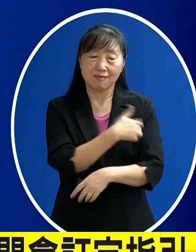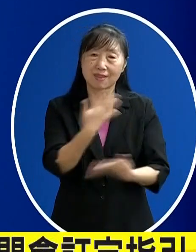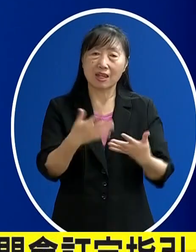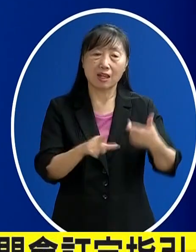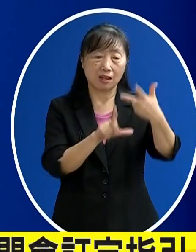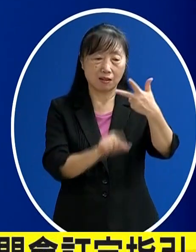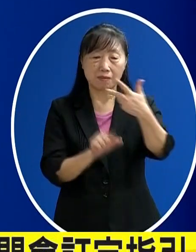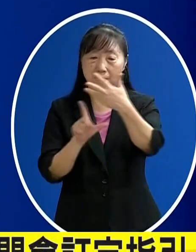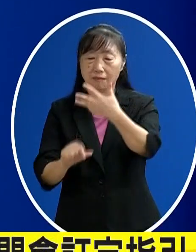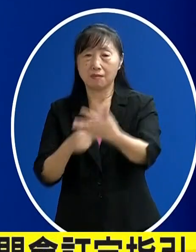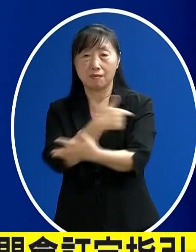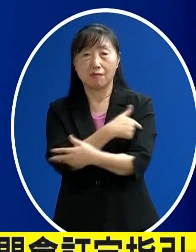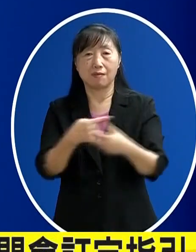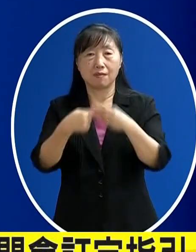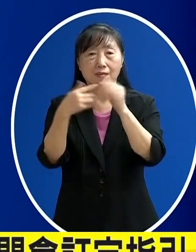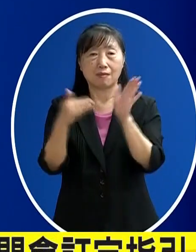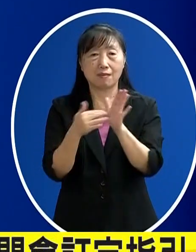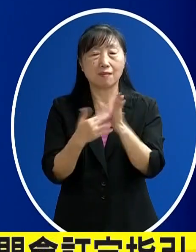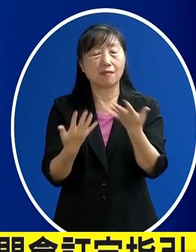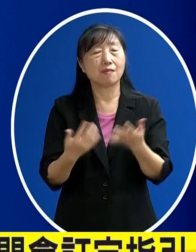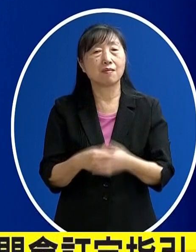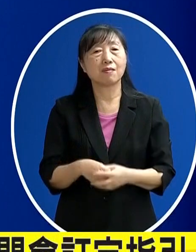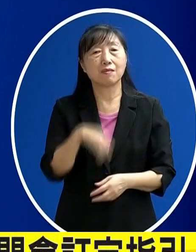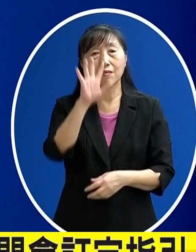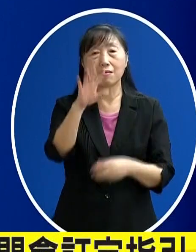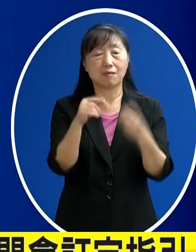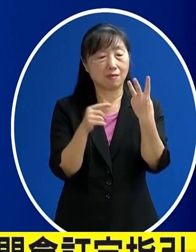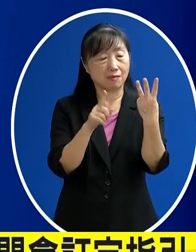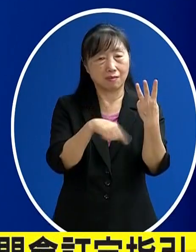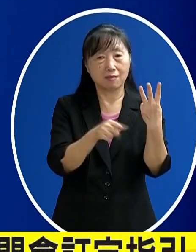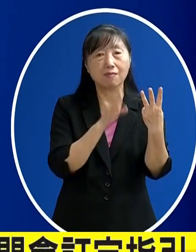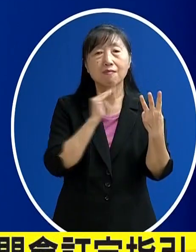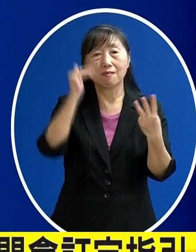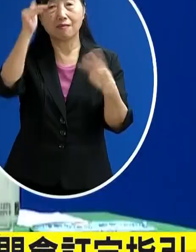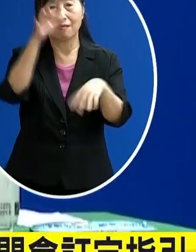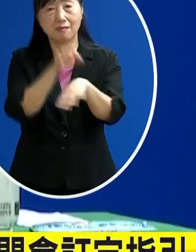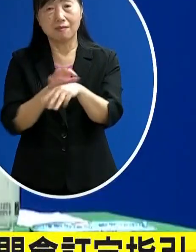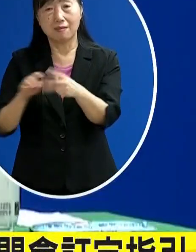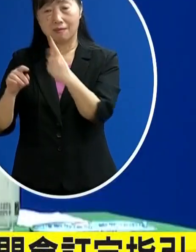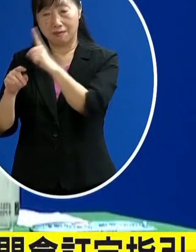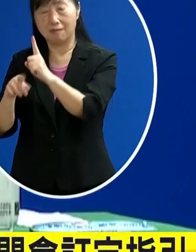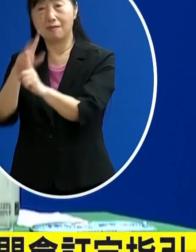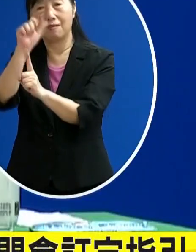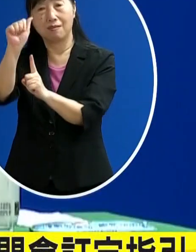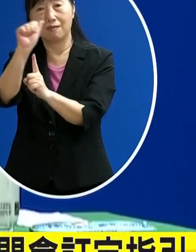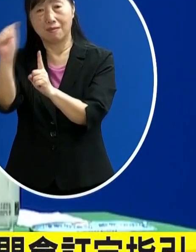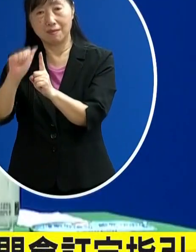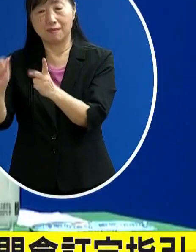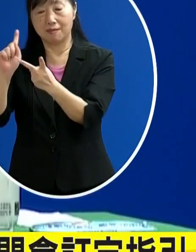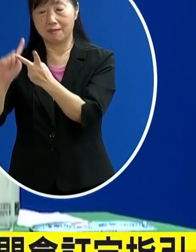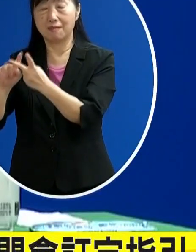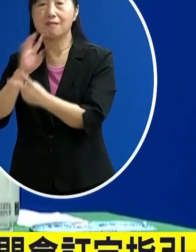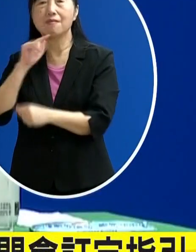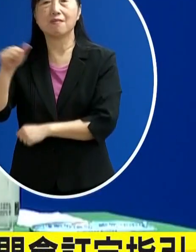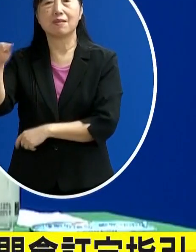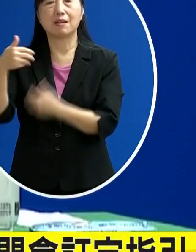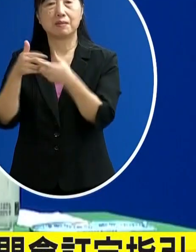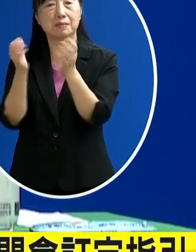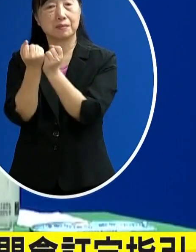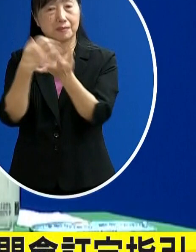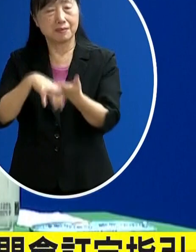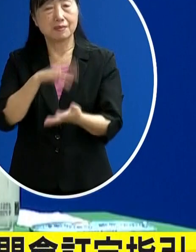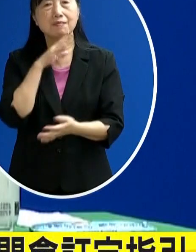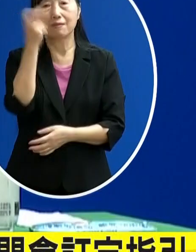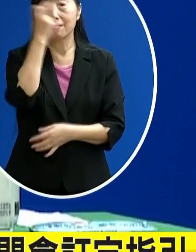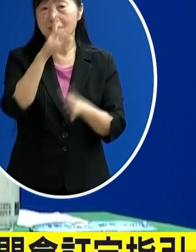在7月或8月比较多在8月份，然后有3位是打高端，有一位打 AZ， 有一位打莫德纳那检